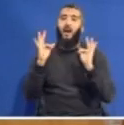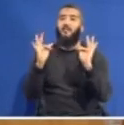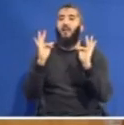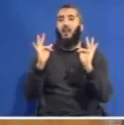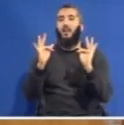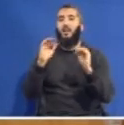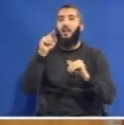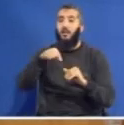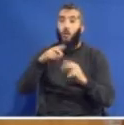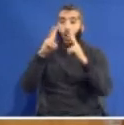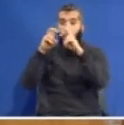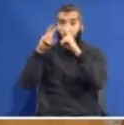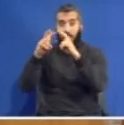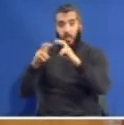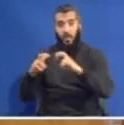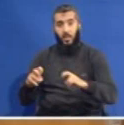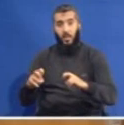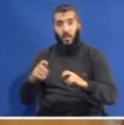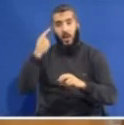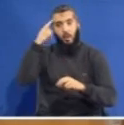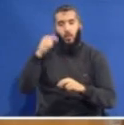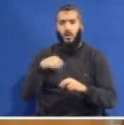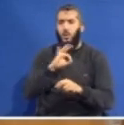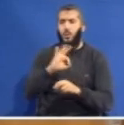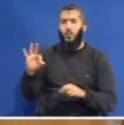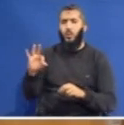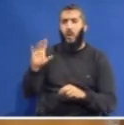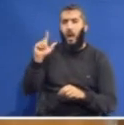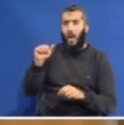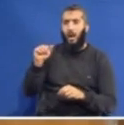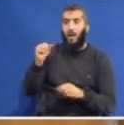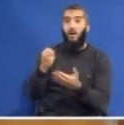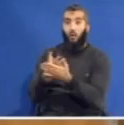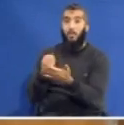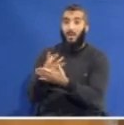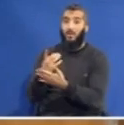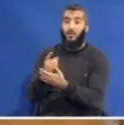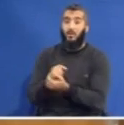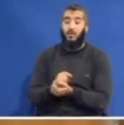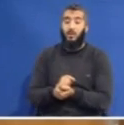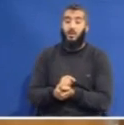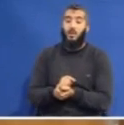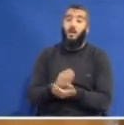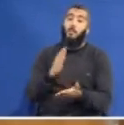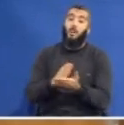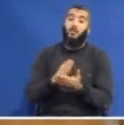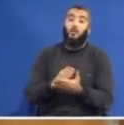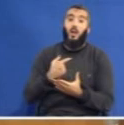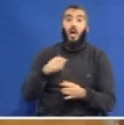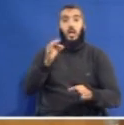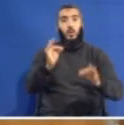إلى تحقيق وإلى تأكد من هذه المعطيات مش ما نوقعوش حنا ثاني. هذا هو